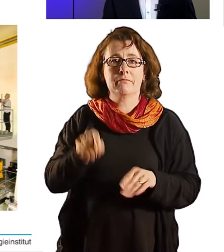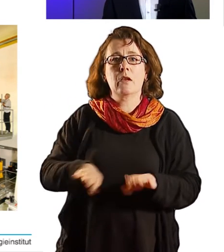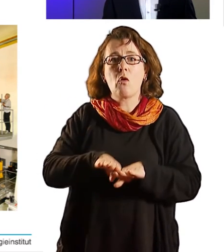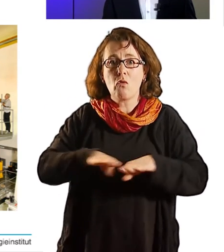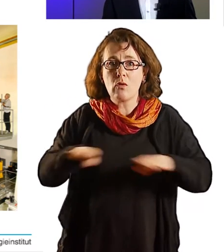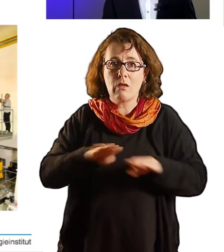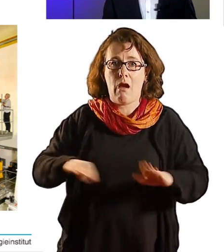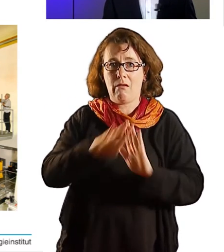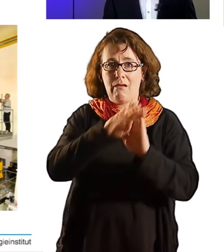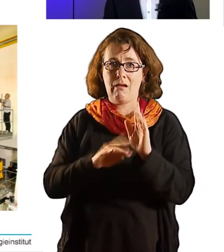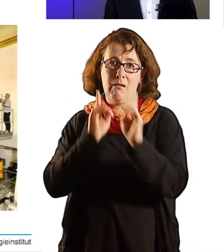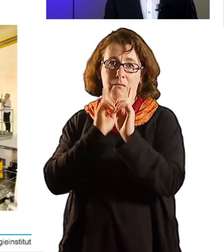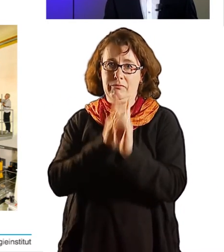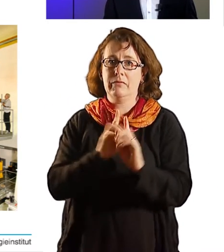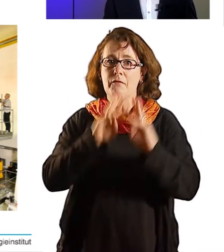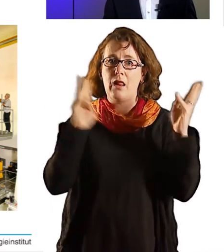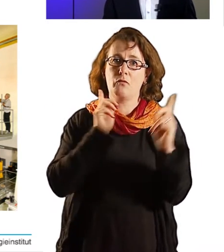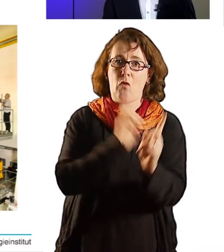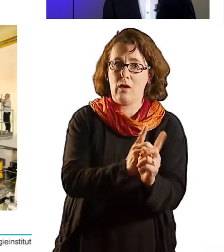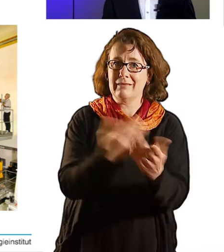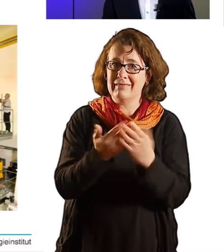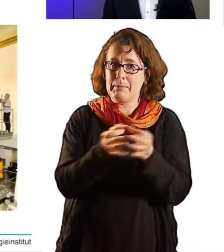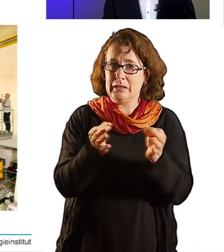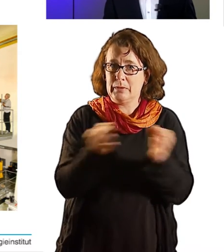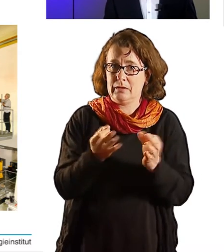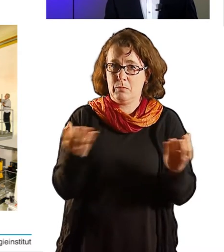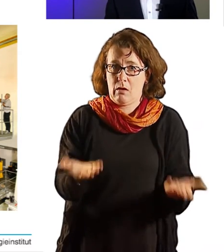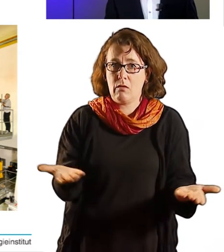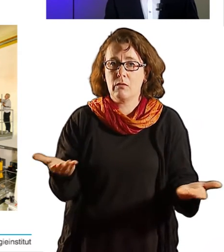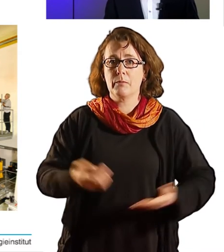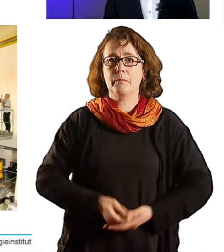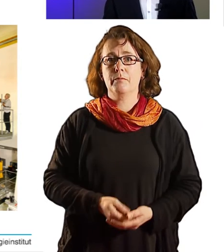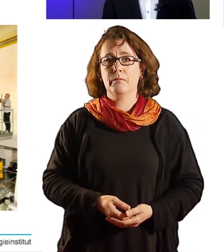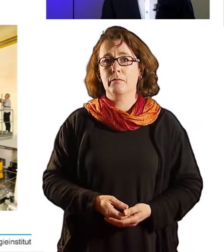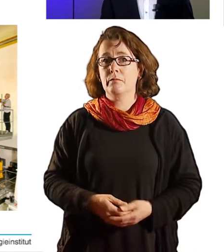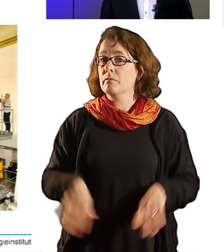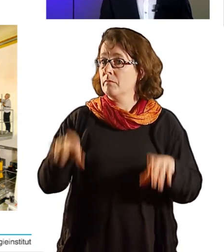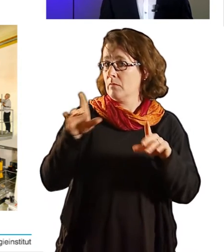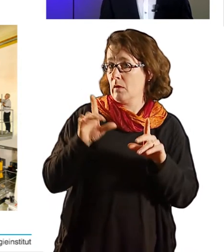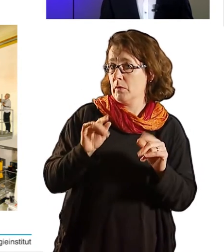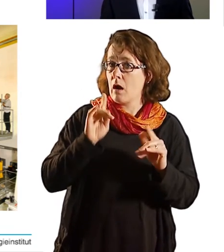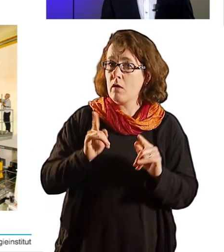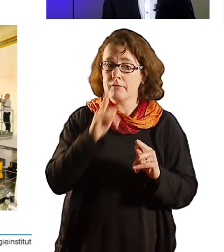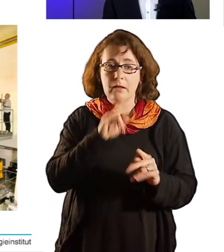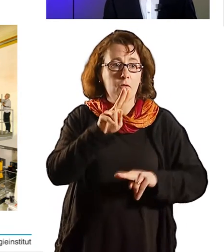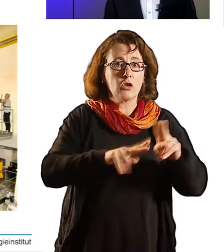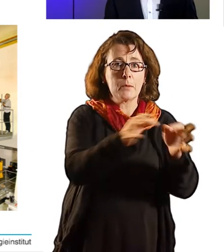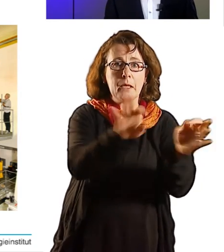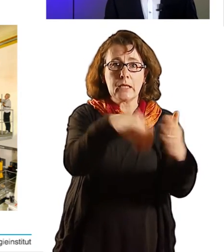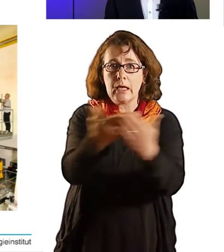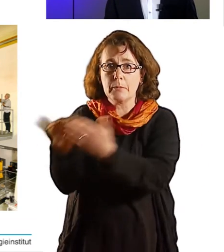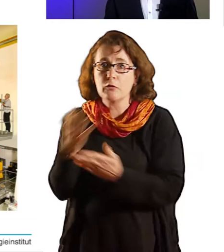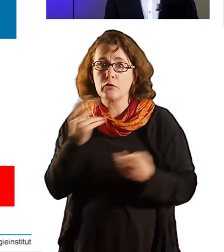methodische Grundlage und das ordnende Regelwerk für Messungen in diesen Disziplinen. Dazu gehören auch Verfahren zur konsistenten Bewertung